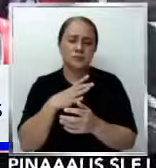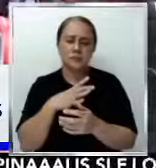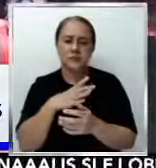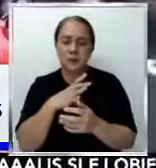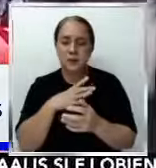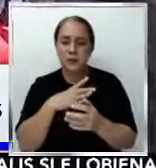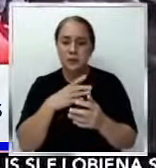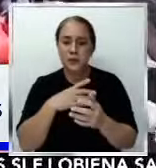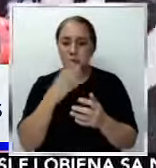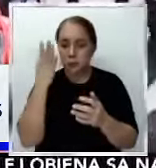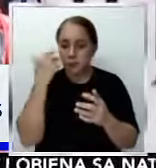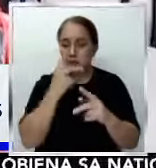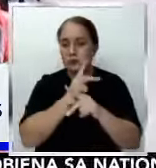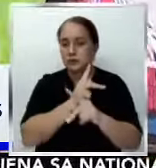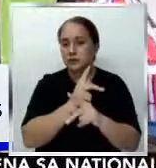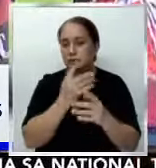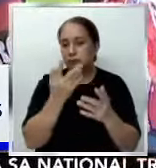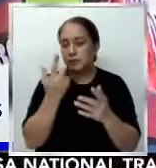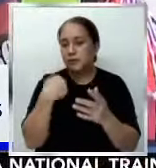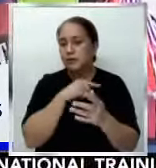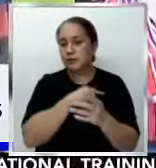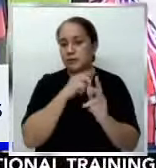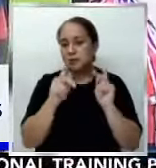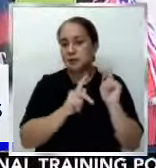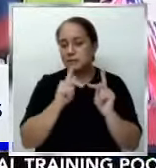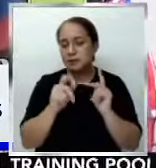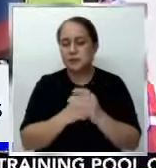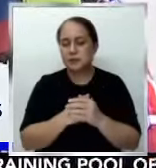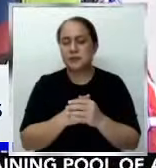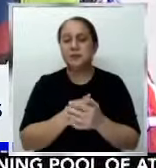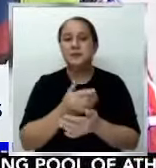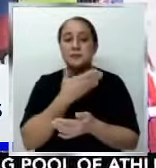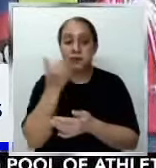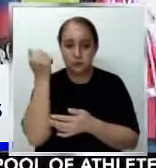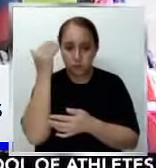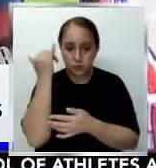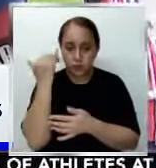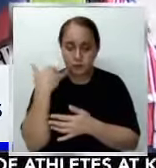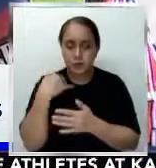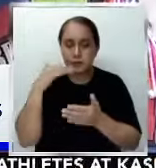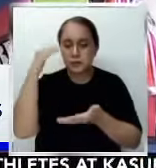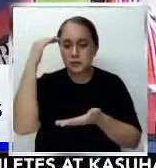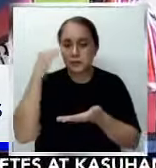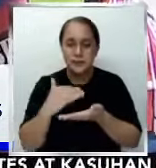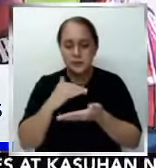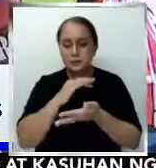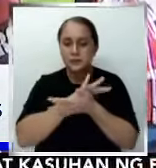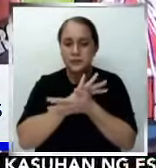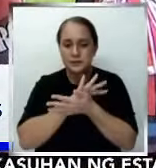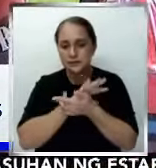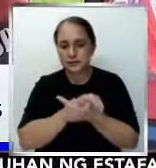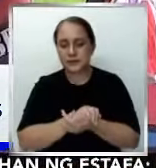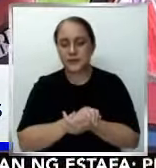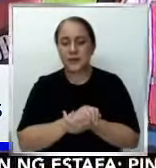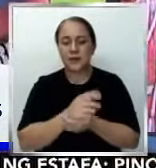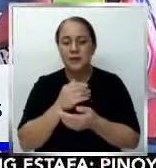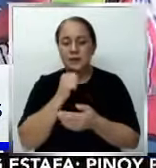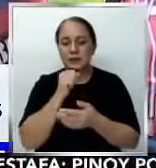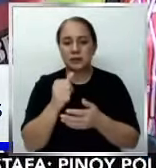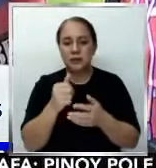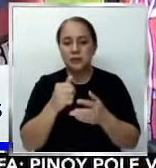din mga, sa atin to eh, mga tao. Mas maganda po para mabawasan po yung case ng COVID. Para hindi na po makakalabas